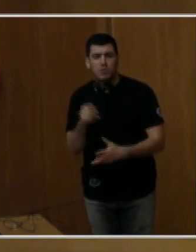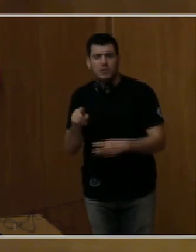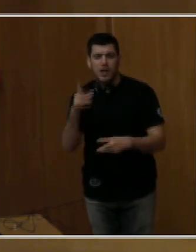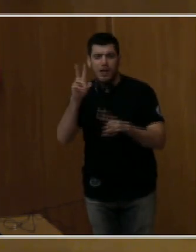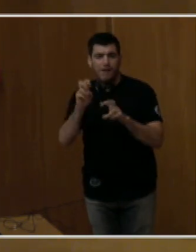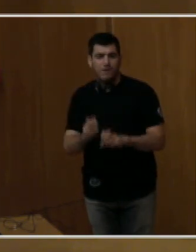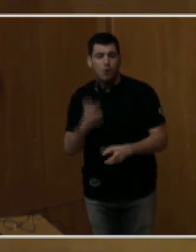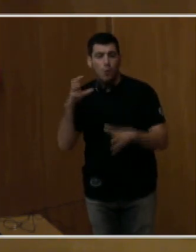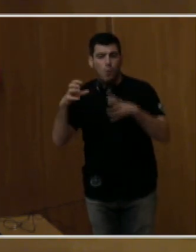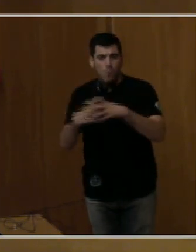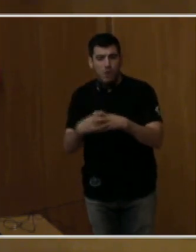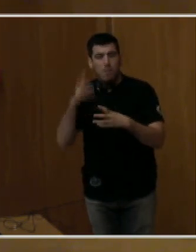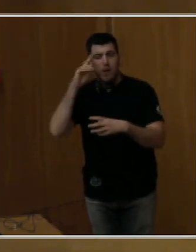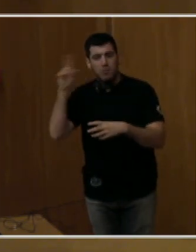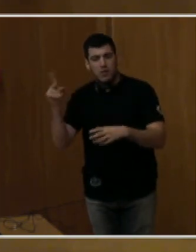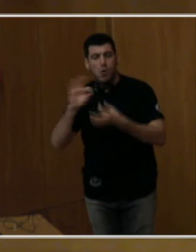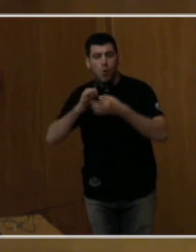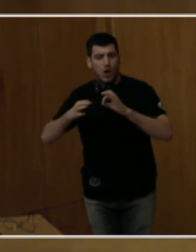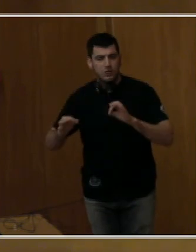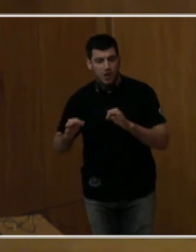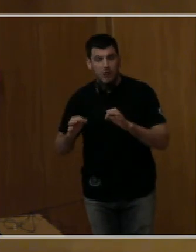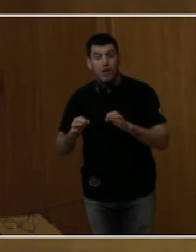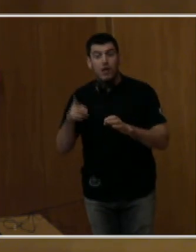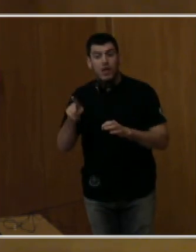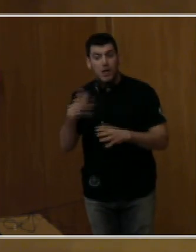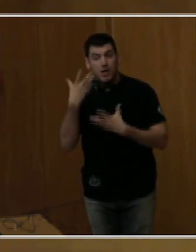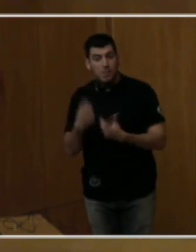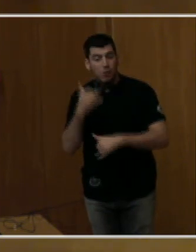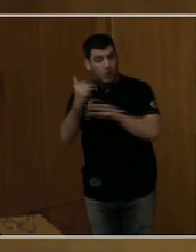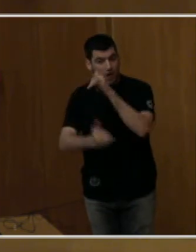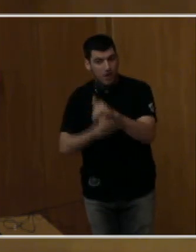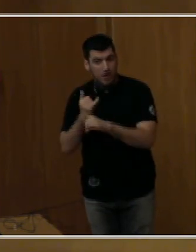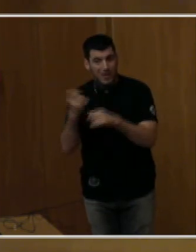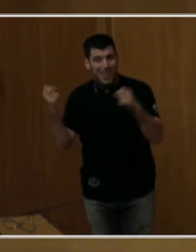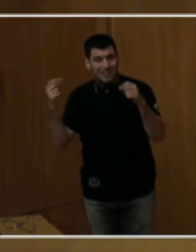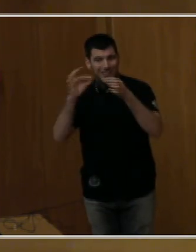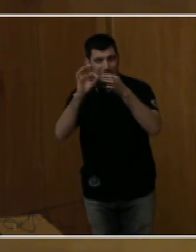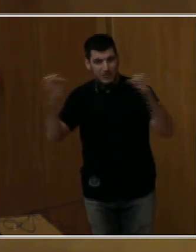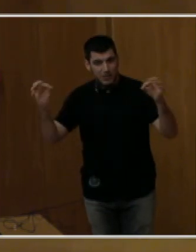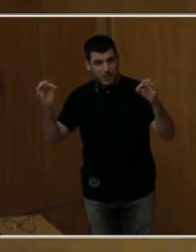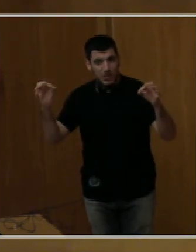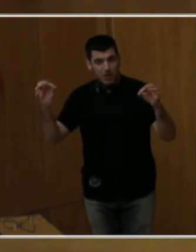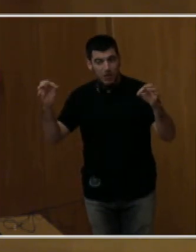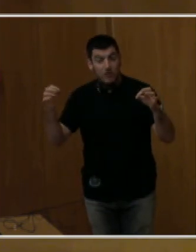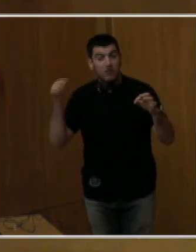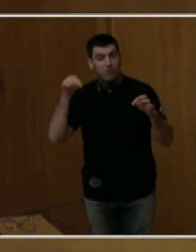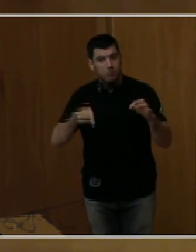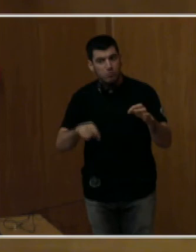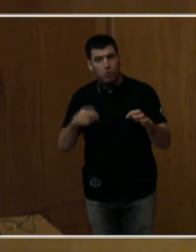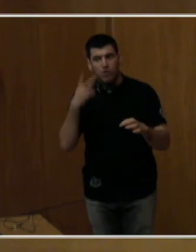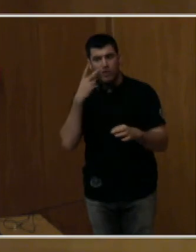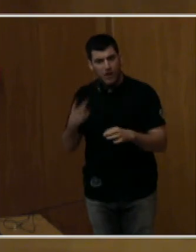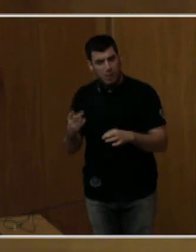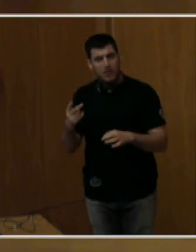ερευνητικές ομάδες, σαν πανεπιστήμια, σαν οργανισμοί. Κάποια links τα οποία θα έχουμε κατά τη διάρκεια όλων των θεματικών ενωτήτων. Μπορείτε